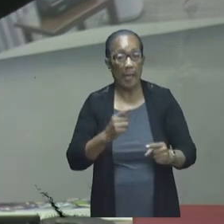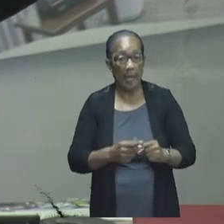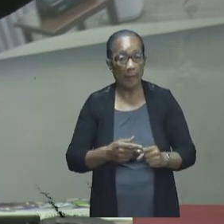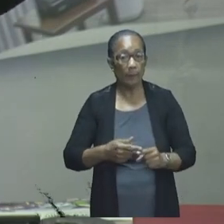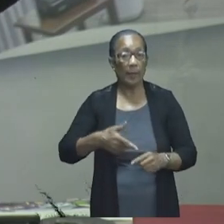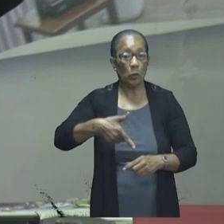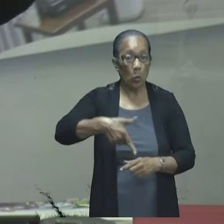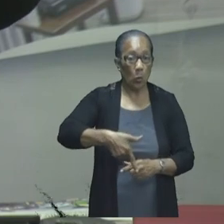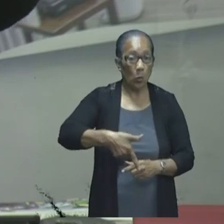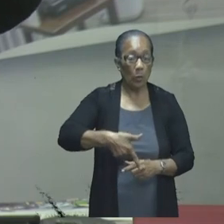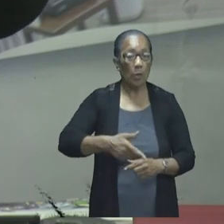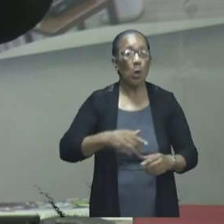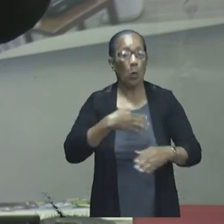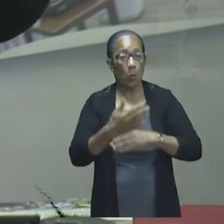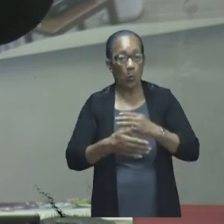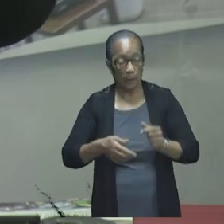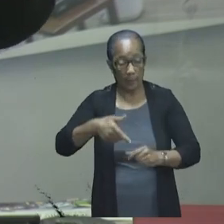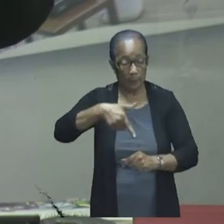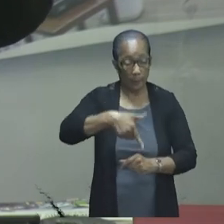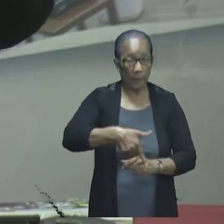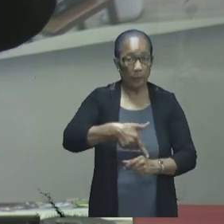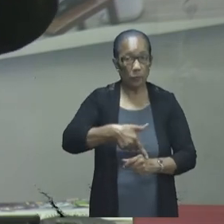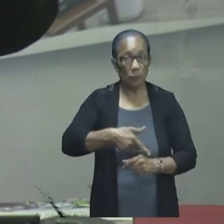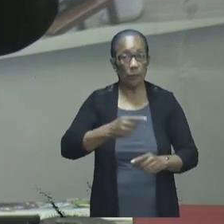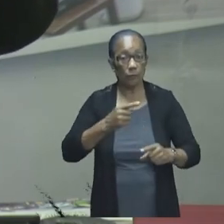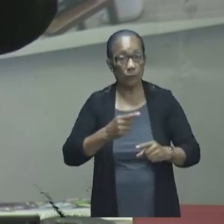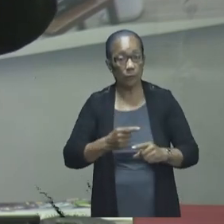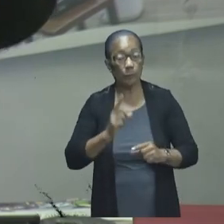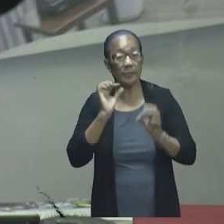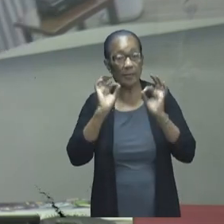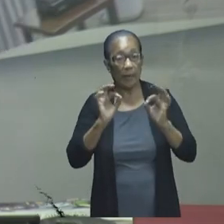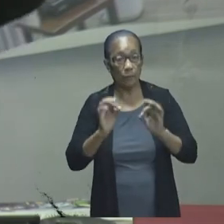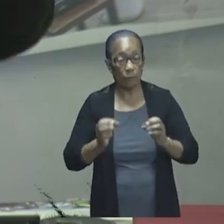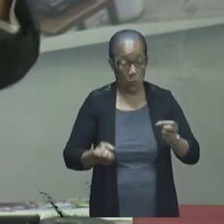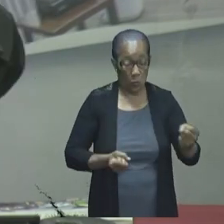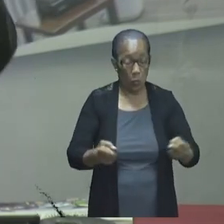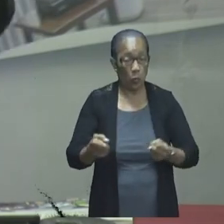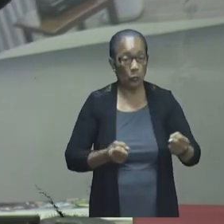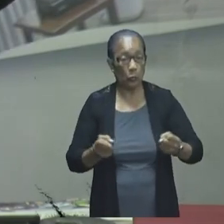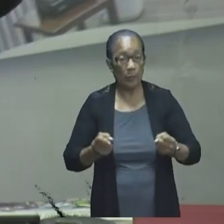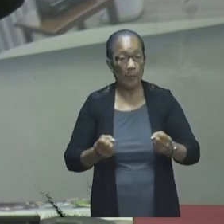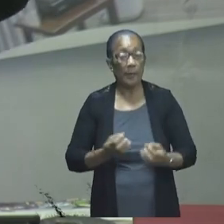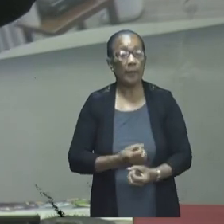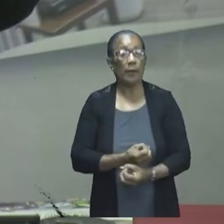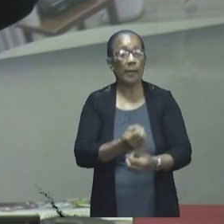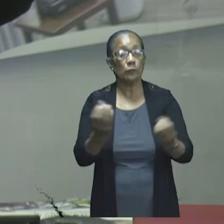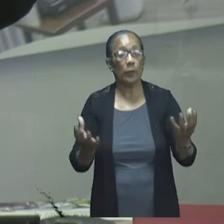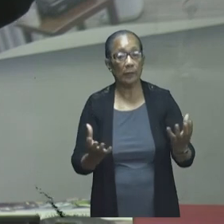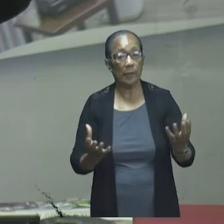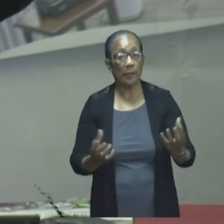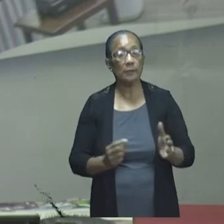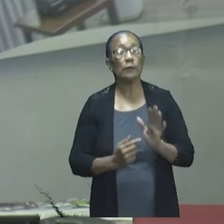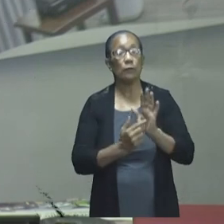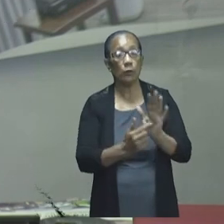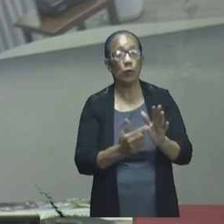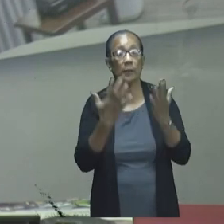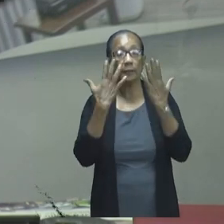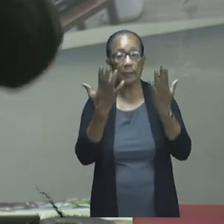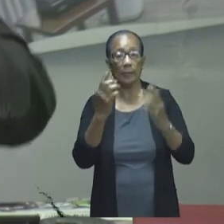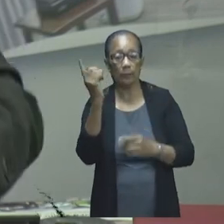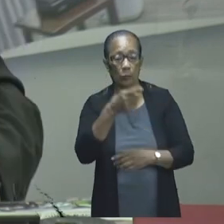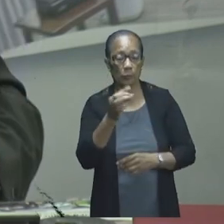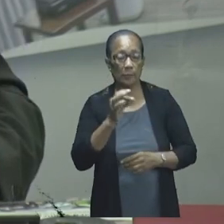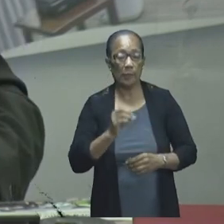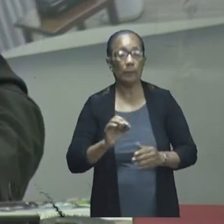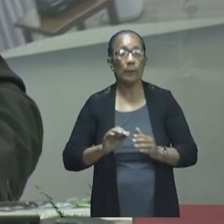olie wordt dan brandstof voorzien van voor auto's ben is bij de exploitatie hier bijvoorbeeld 10 procent aan een stoel